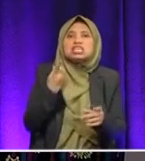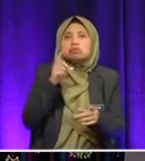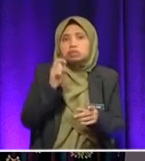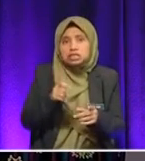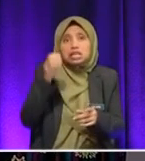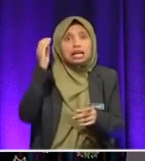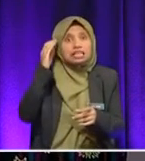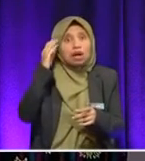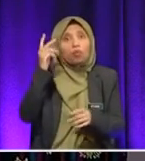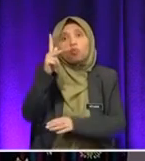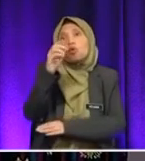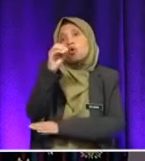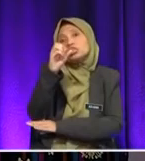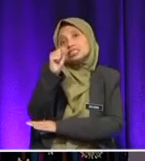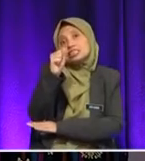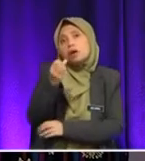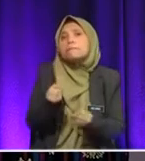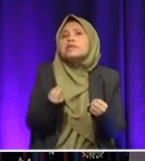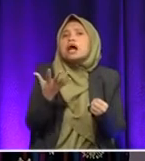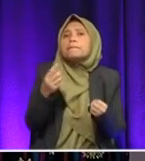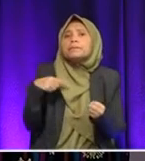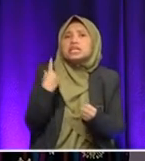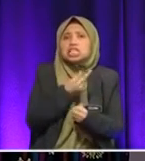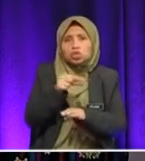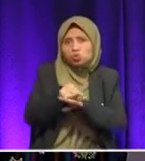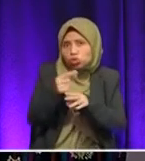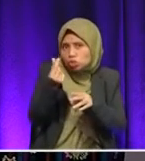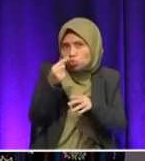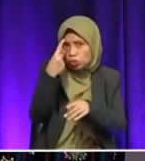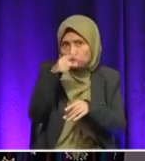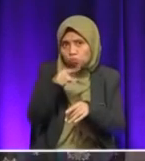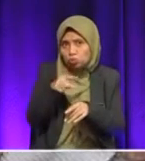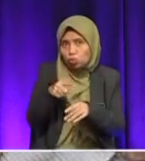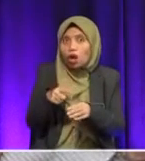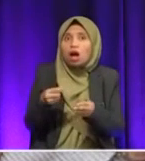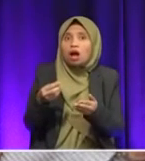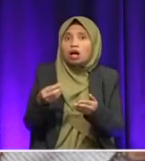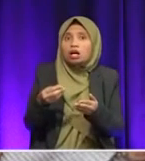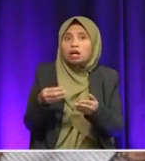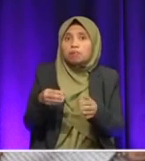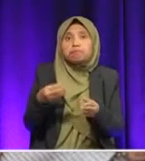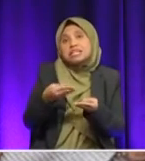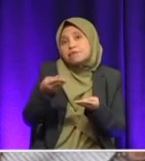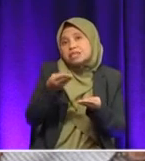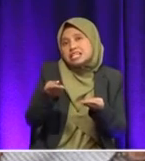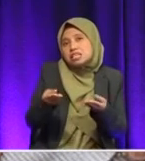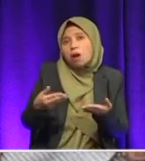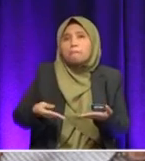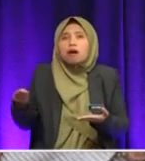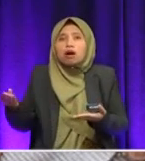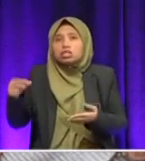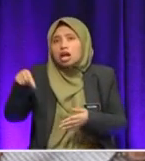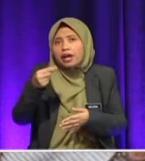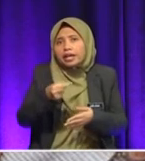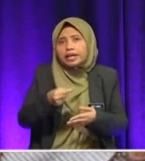sebab pakai ini kita coba pada pelanggan jadi kita pun pelukan keuntungan dikasih itu menjadi murid-murid beliau